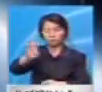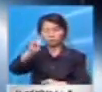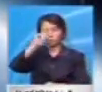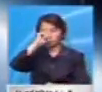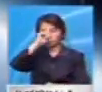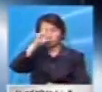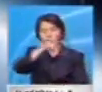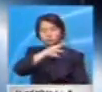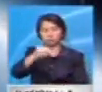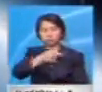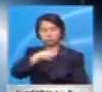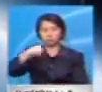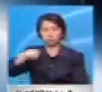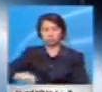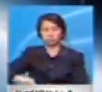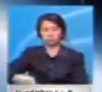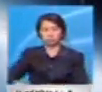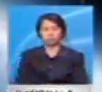dan